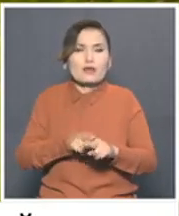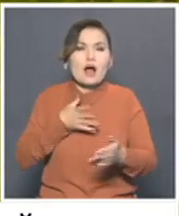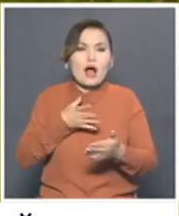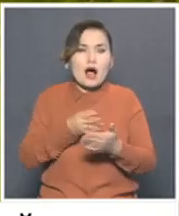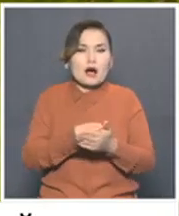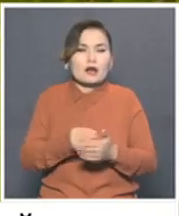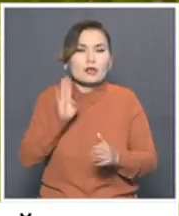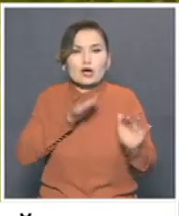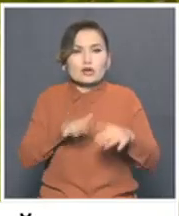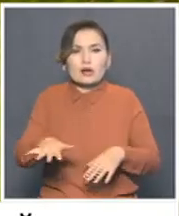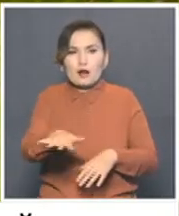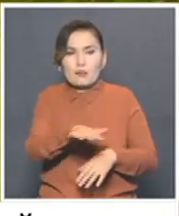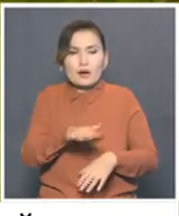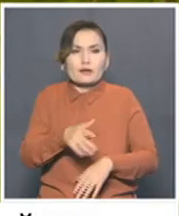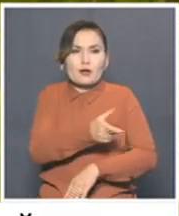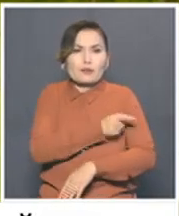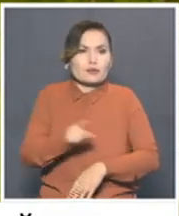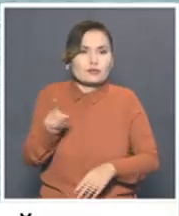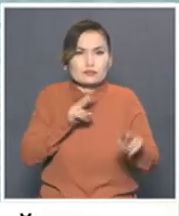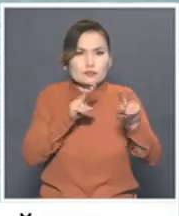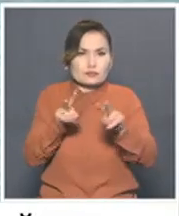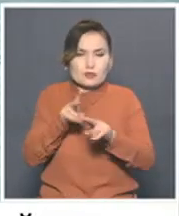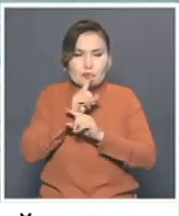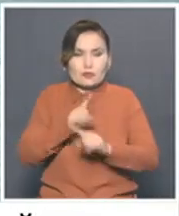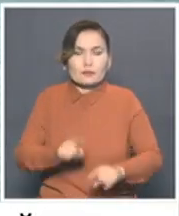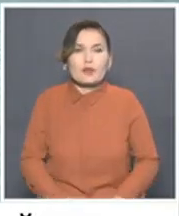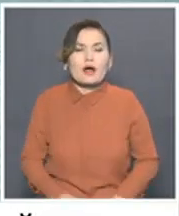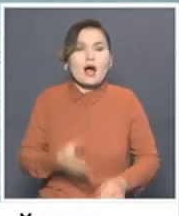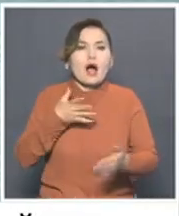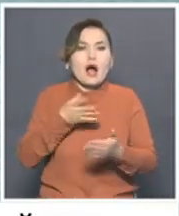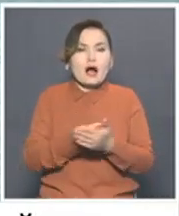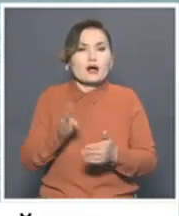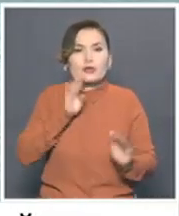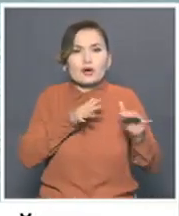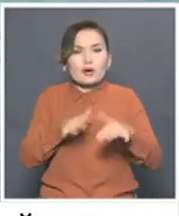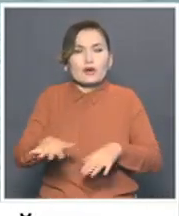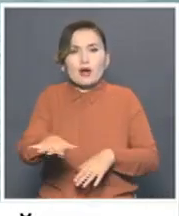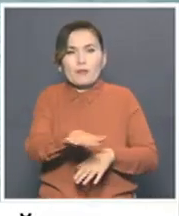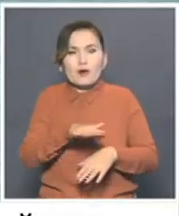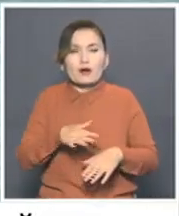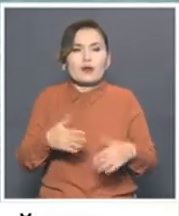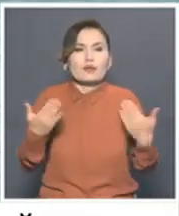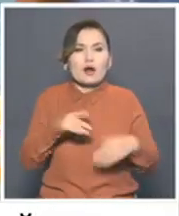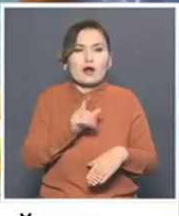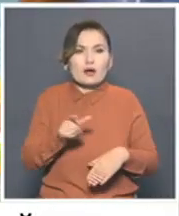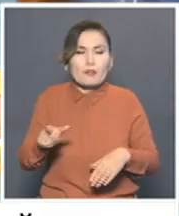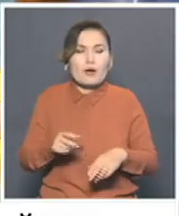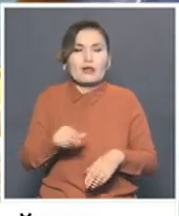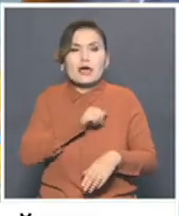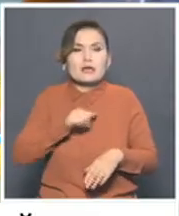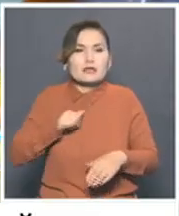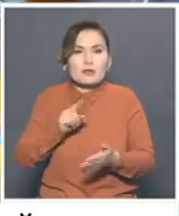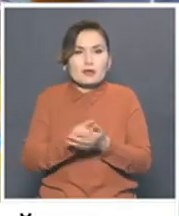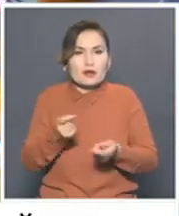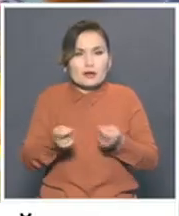жағажайдың территориясын күзету біздің құзырымызға жатпайды. Демек, ақылы жағалаудағы тәртіпсіздіктерге әкімшісі жауапты. Ал демалушылардың